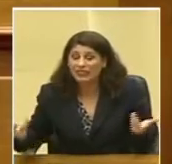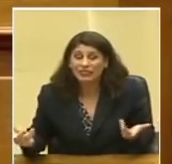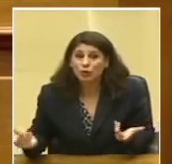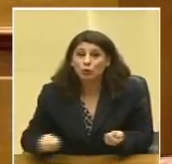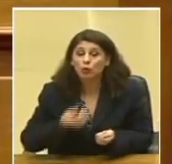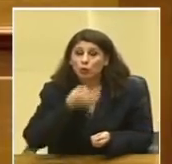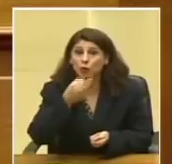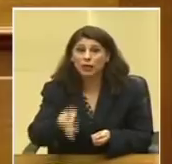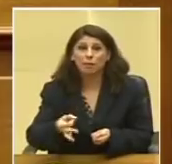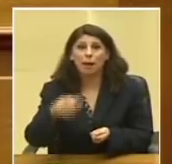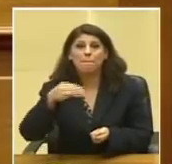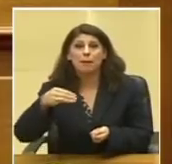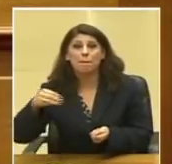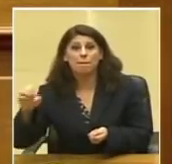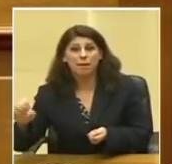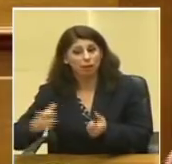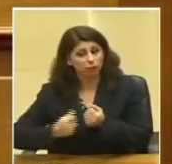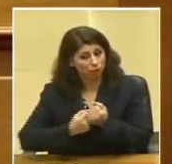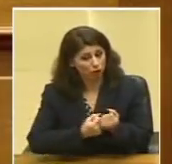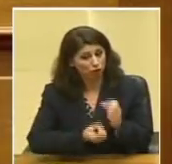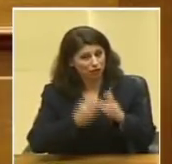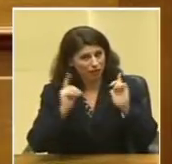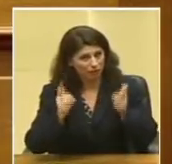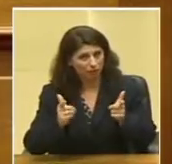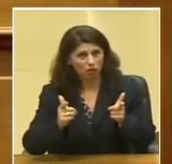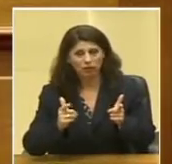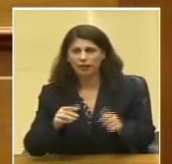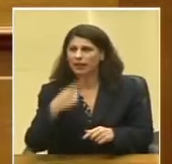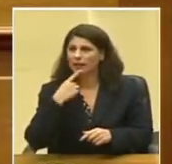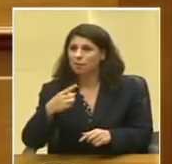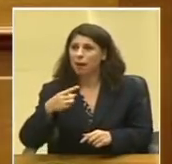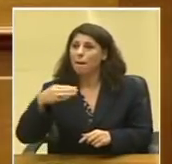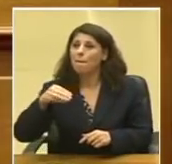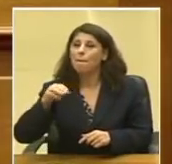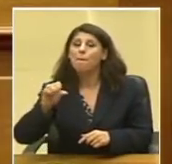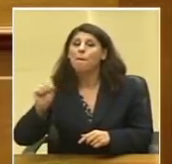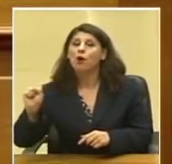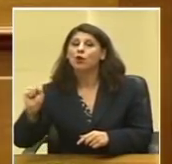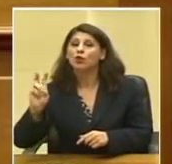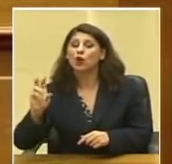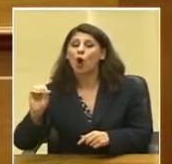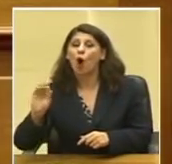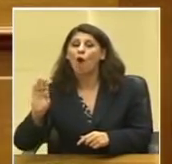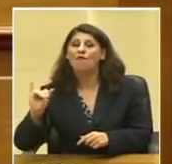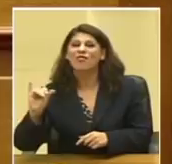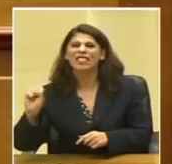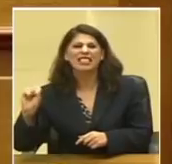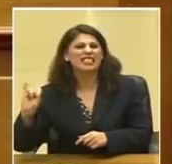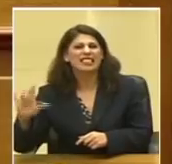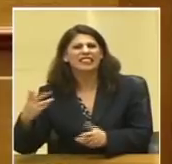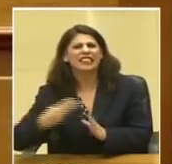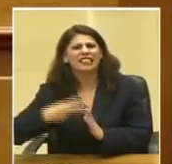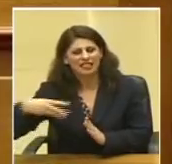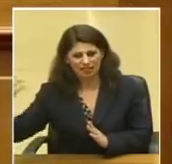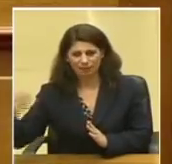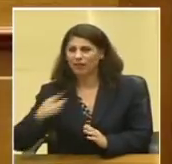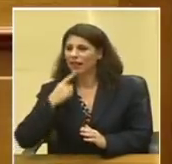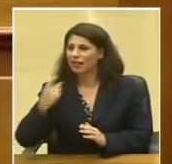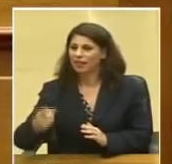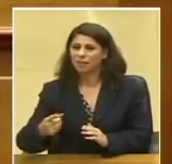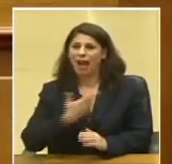αμυντιακά συγκροτήματα που σας στηρίζουν. Όχι Σιριζέο τον είπατε, καλά το σοσιαλιστής πάει. Σιριζέο τον είπατε, αντάρτη